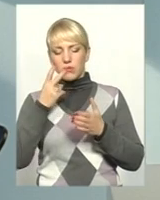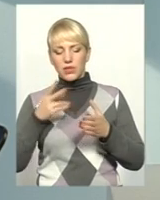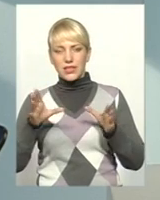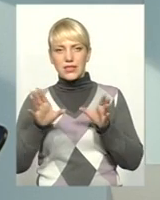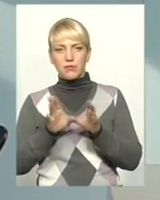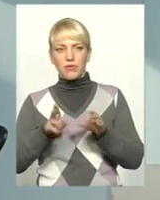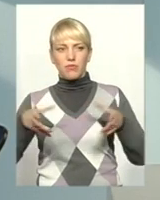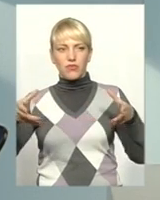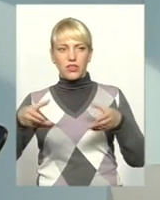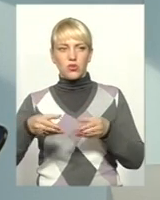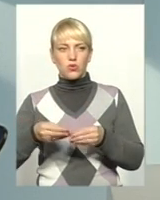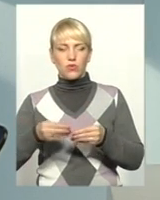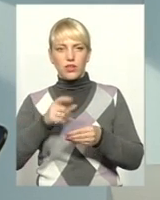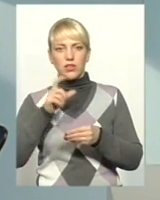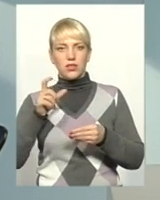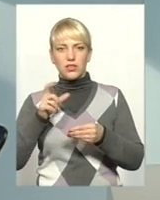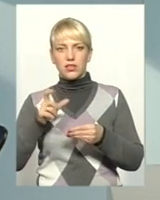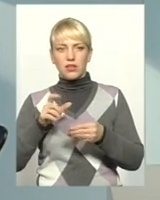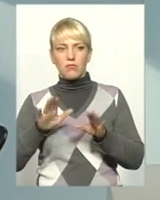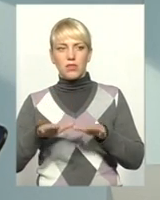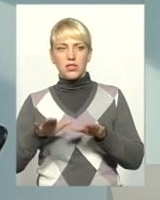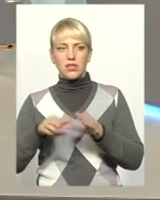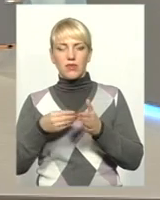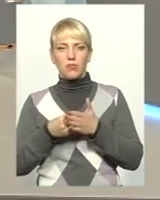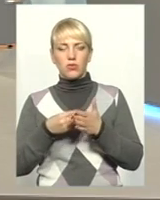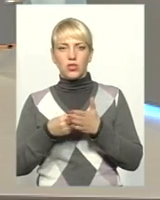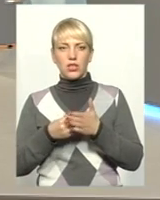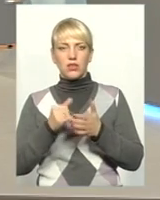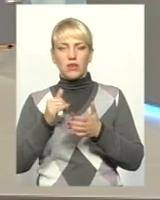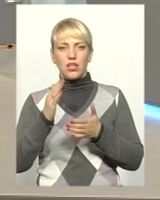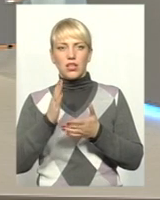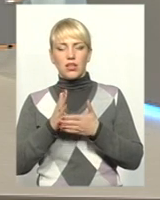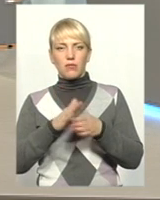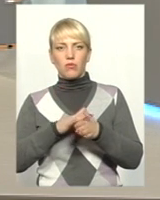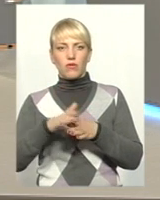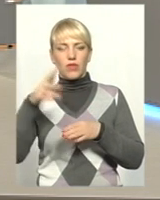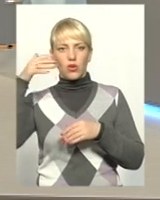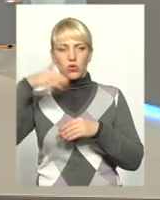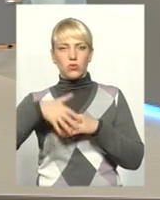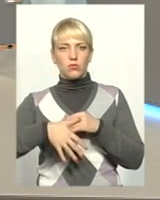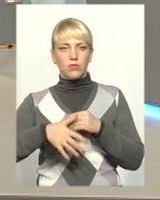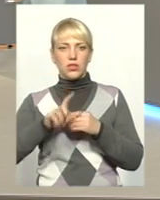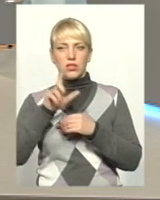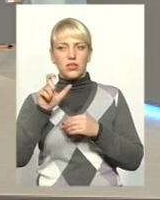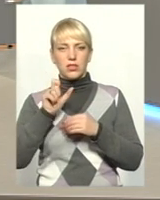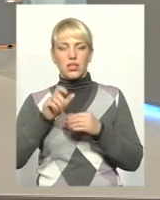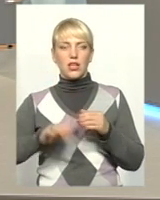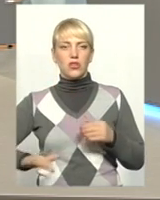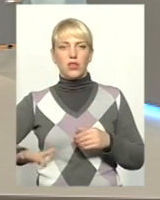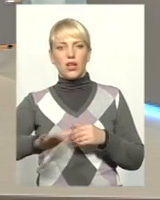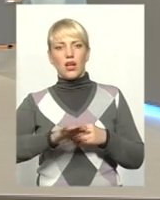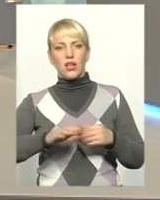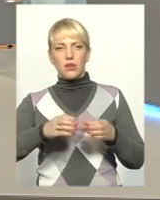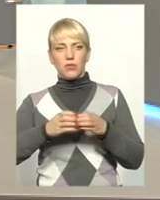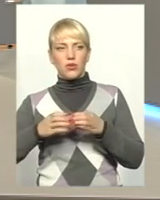співфінансування з місцевих бюджетів. Є повне розуміння з територіальними громадами